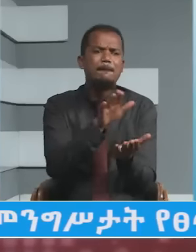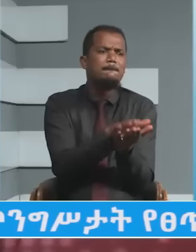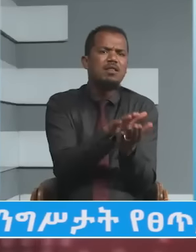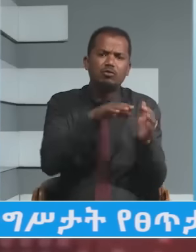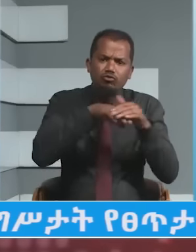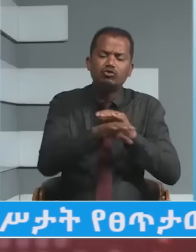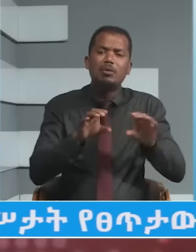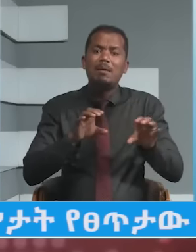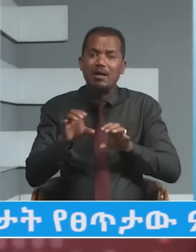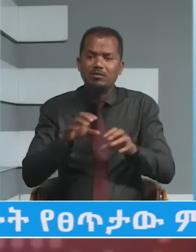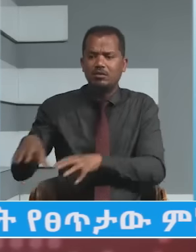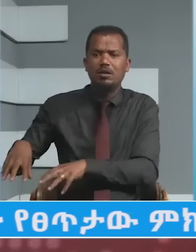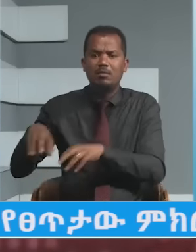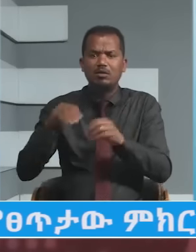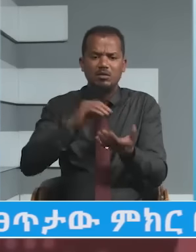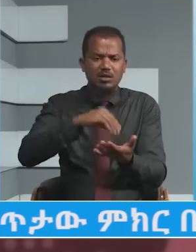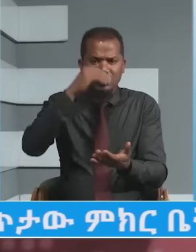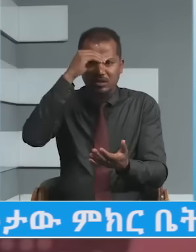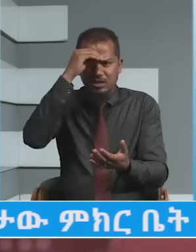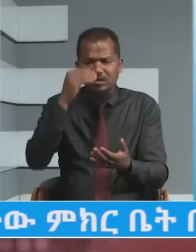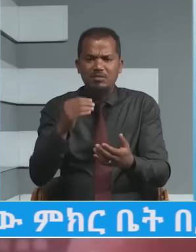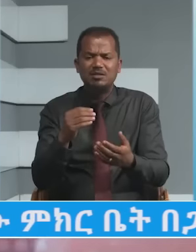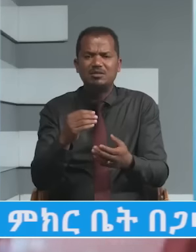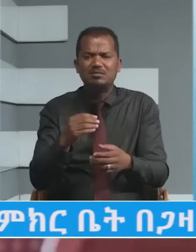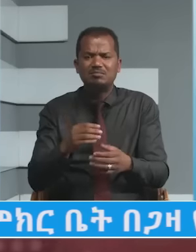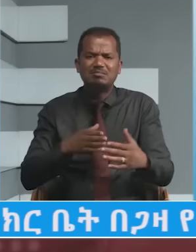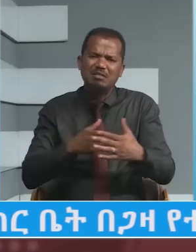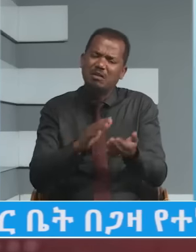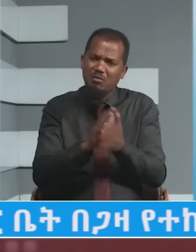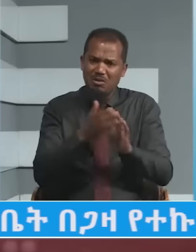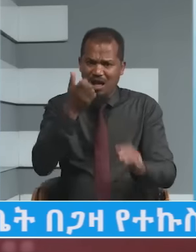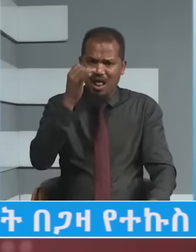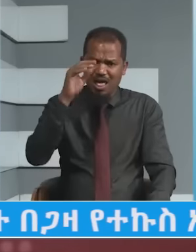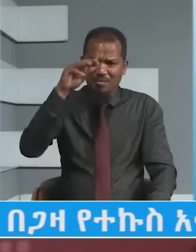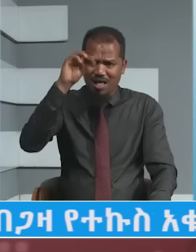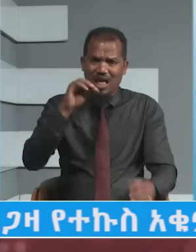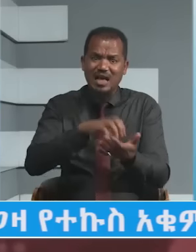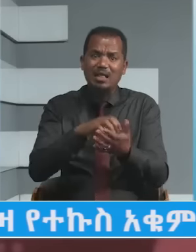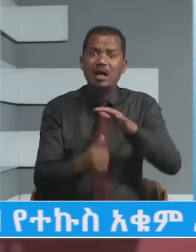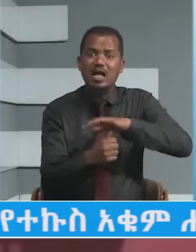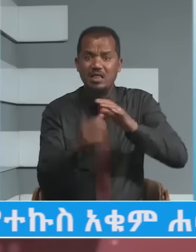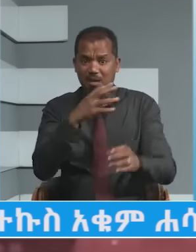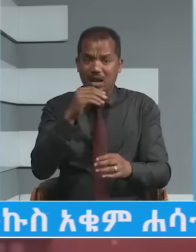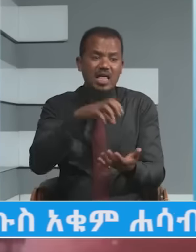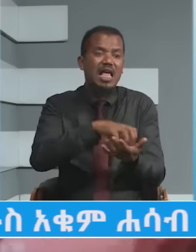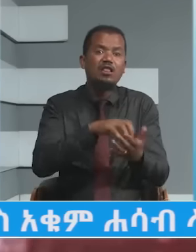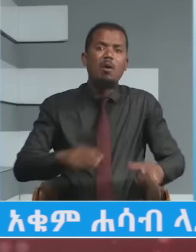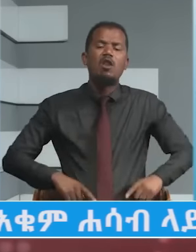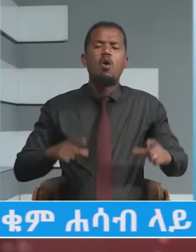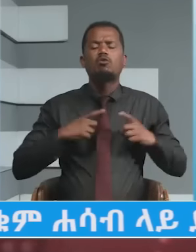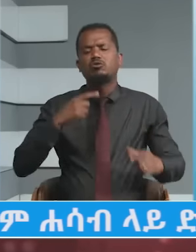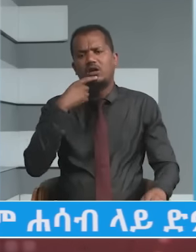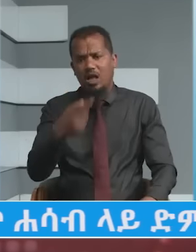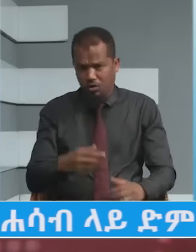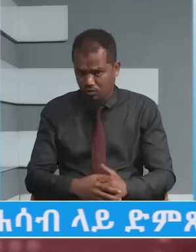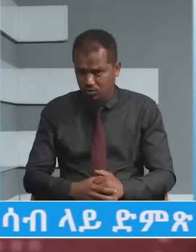በትምህርት ቤቶች ውስጥ በማድረጋቸው ተማሪዎች ከትምህርት መስተጓጎላቸውን ያላማጣ ከተማ ከንቲባ እና የከተማው